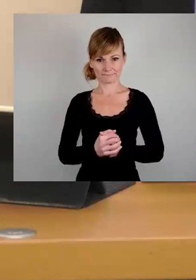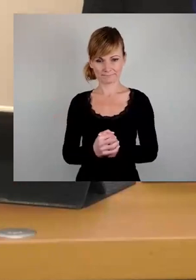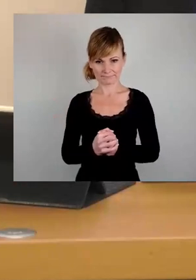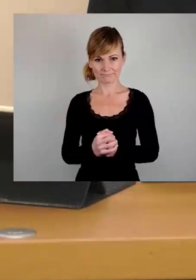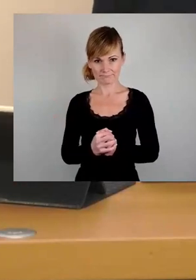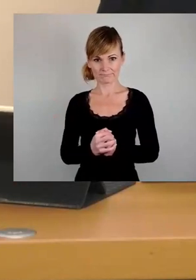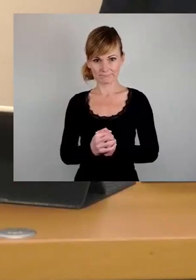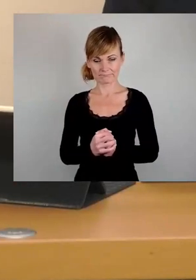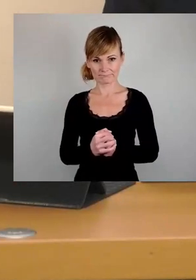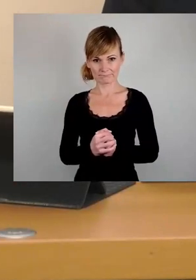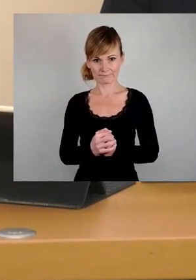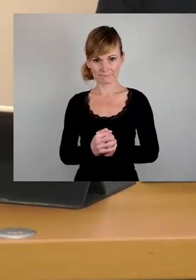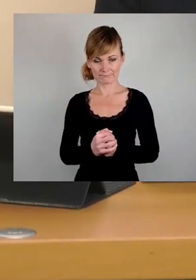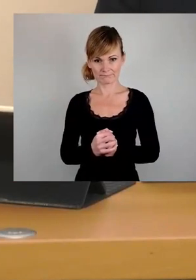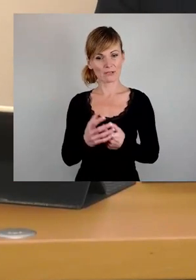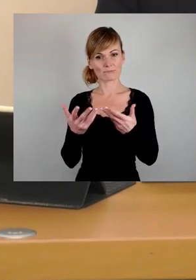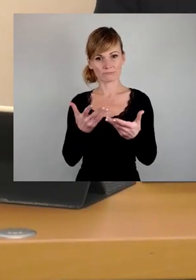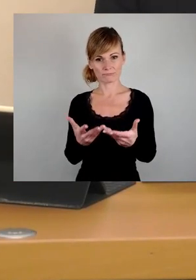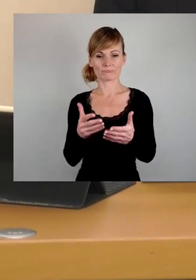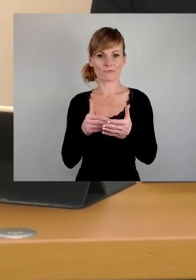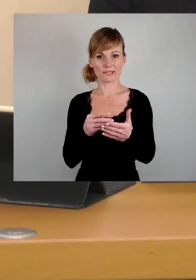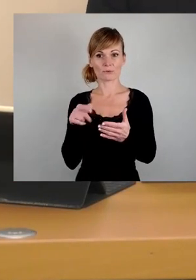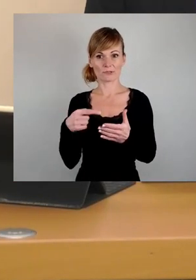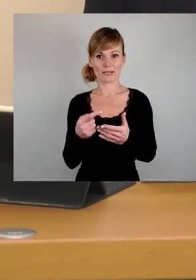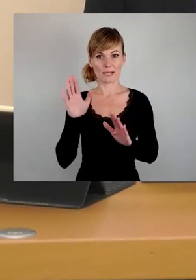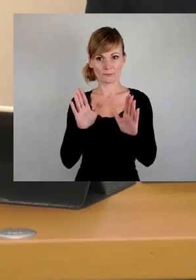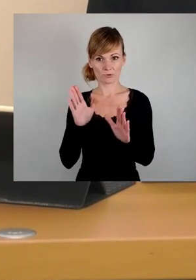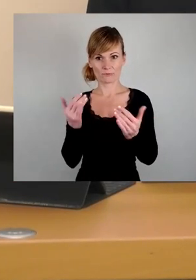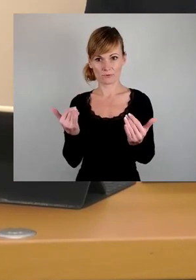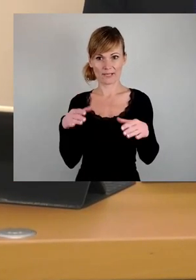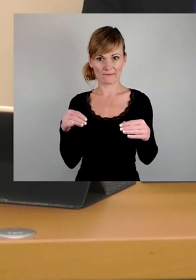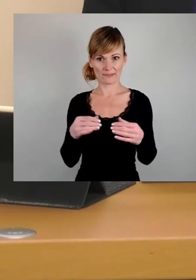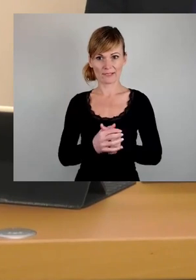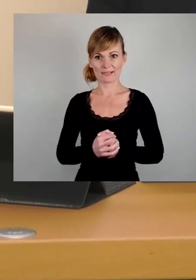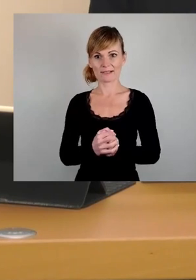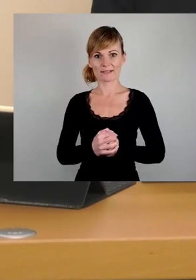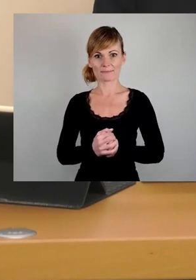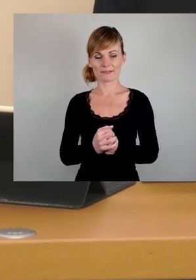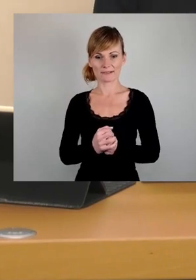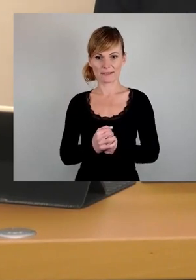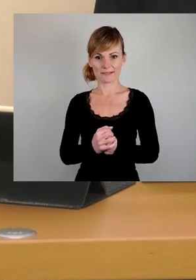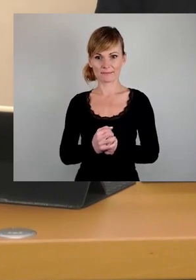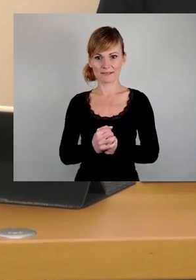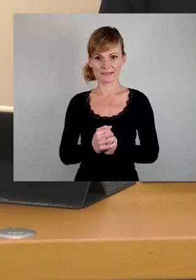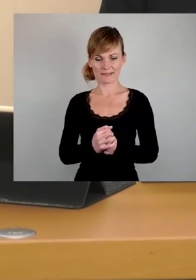fortsetzen können und dann in die Abstimmung eintreten können.